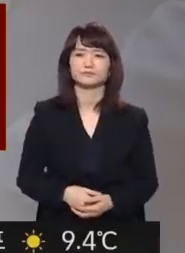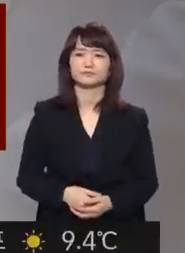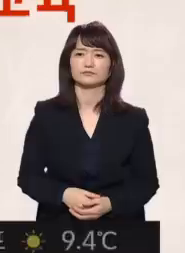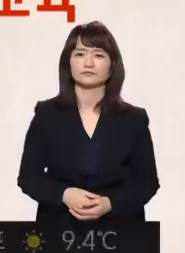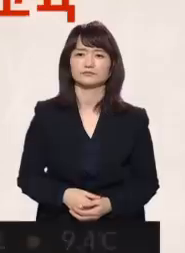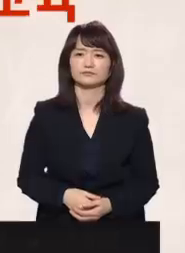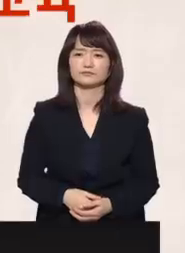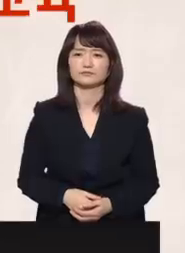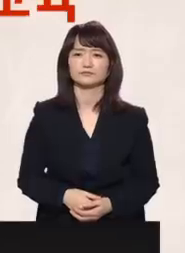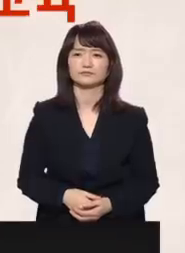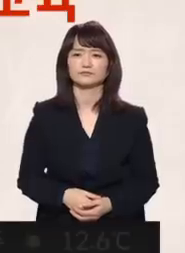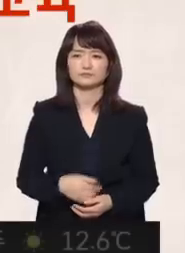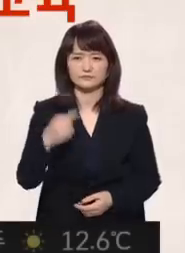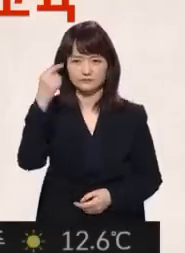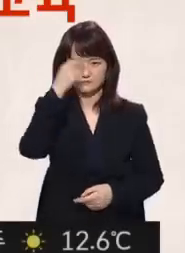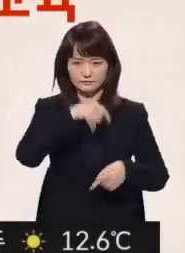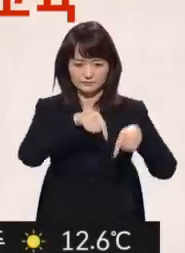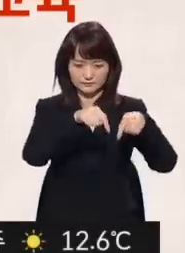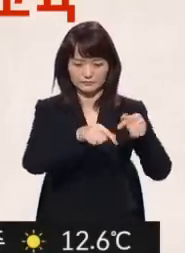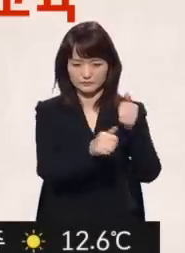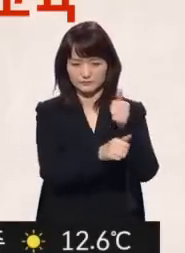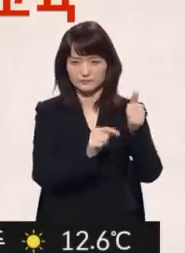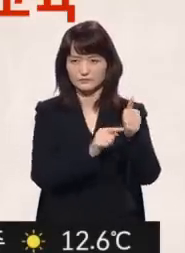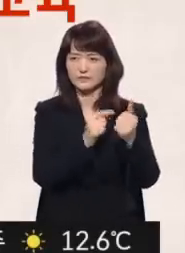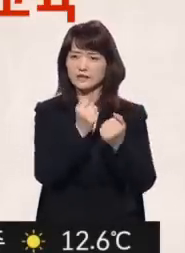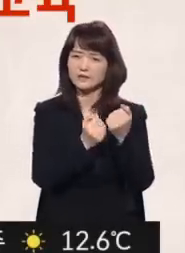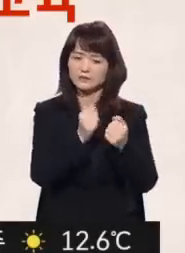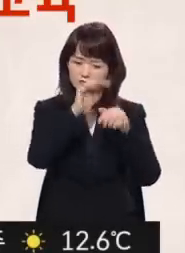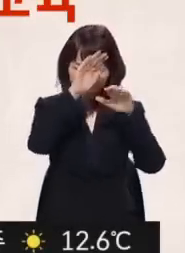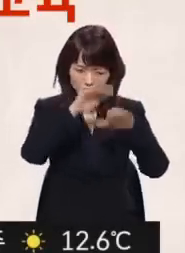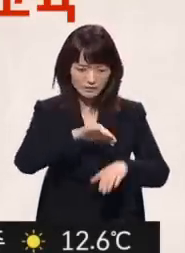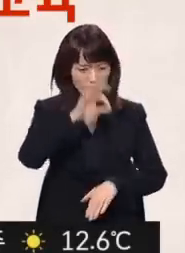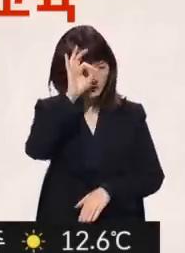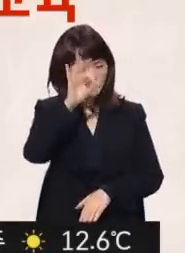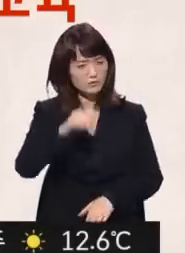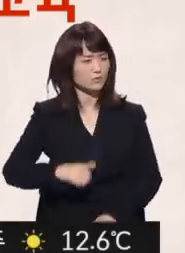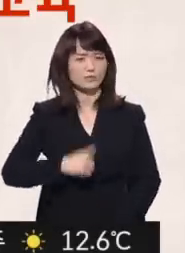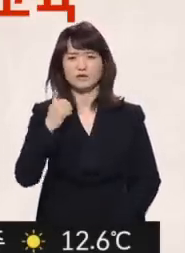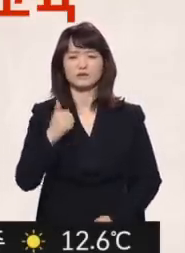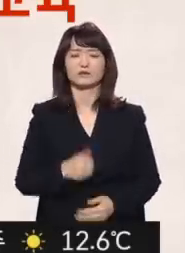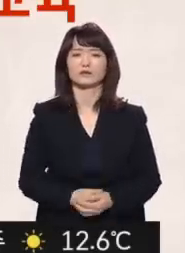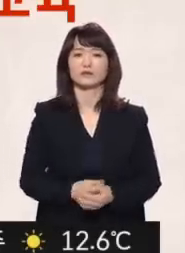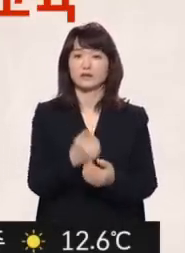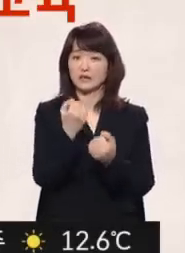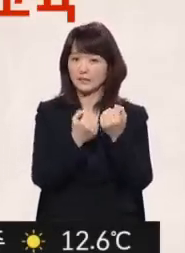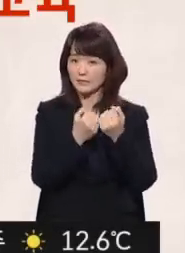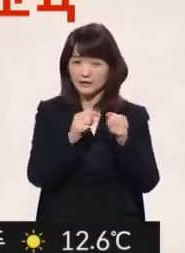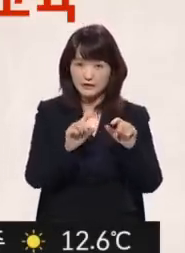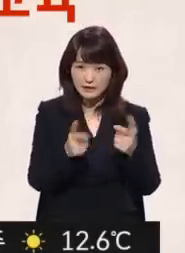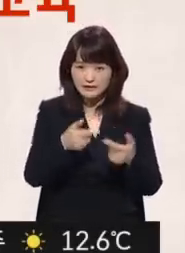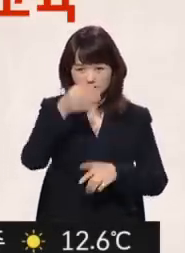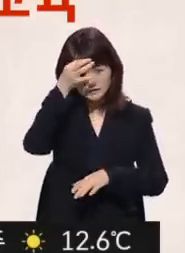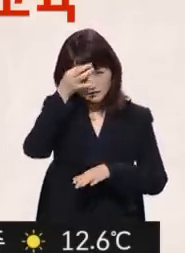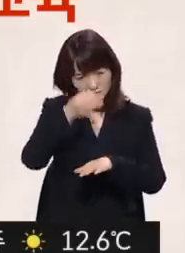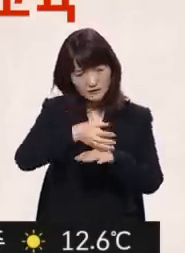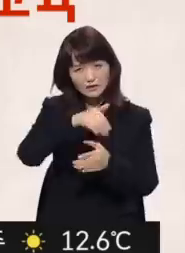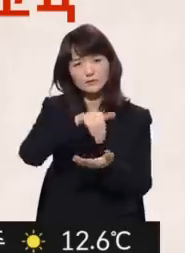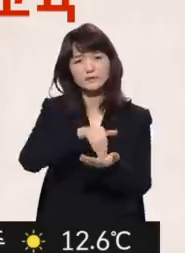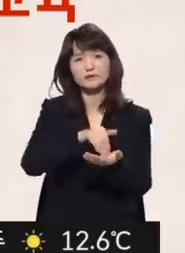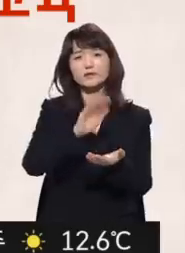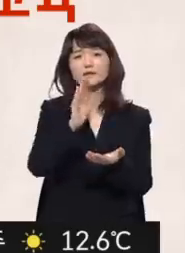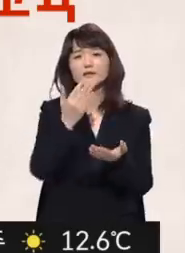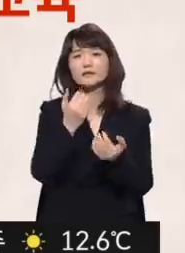아이 사람들이 해명 내용을 보면 더 화가나요 저는 해명을 할게 아니고 사과라고 반성을 해야 되는 것인데